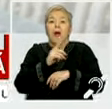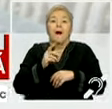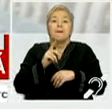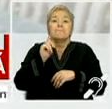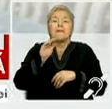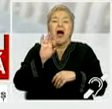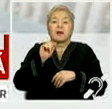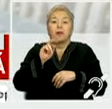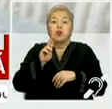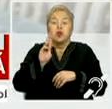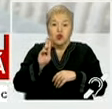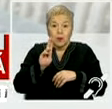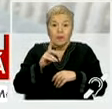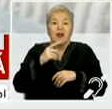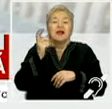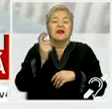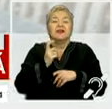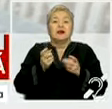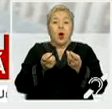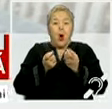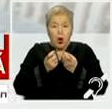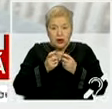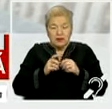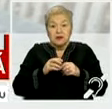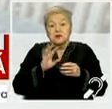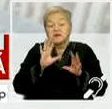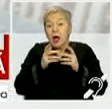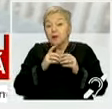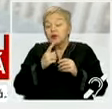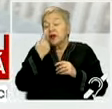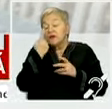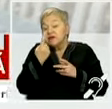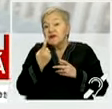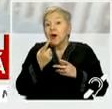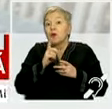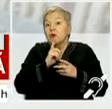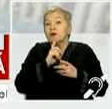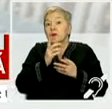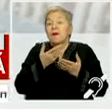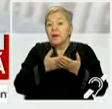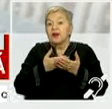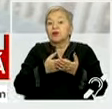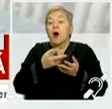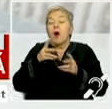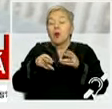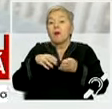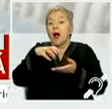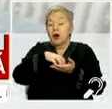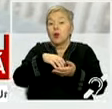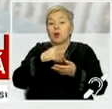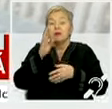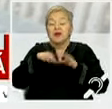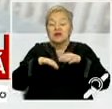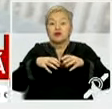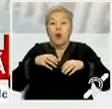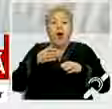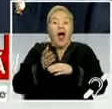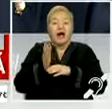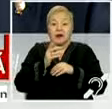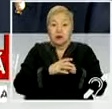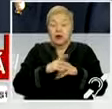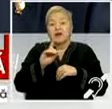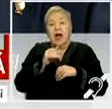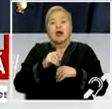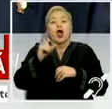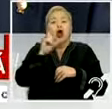Barbu, este deputat de Olt, ar putea să fie, de asemenea, o variantă pentru portofoliul de la agricultură, însă, așa cum menționam, luni